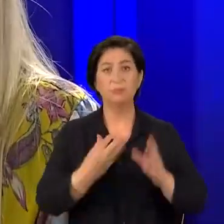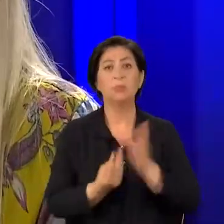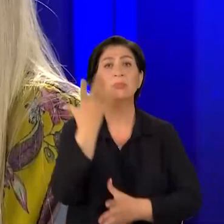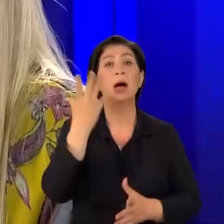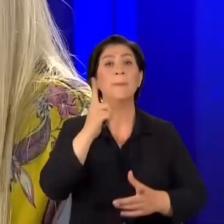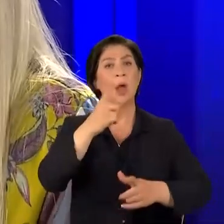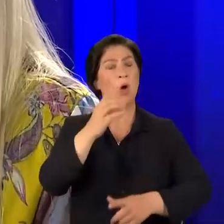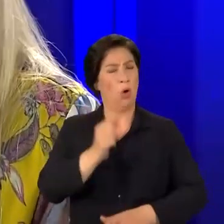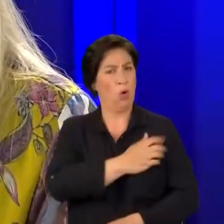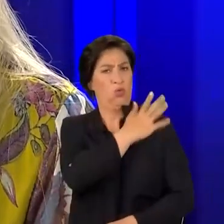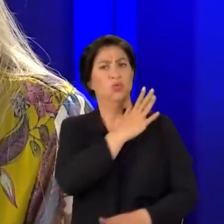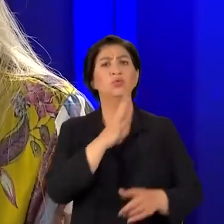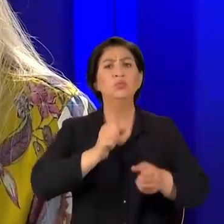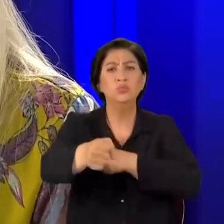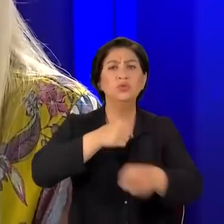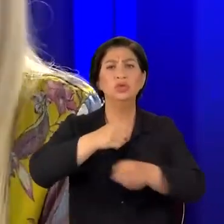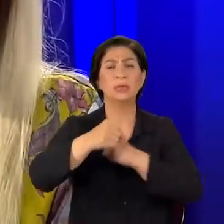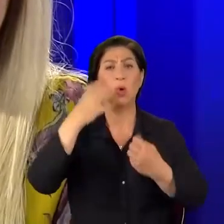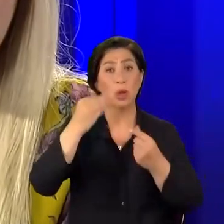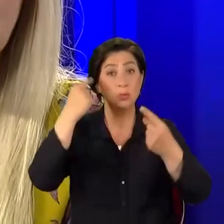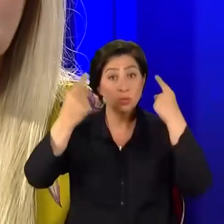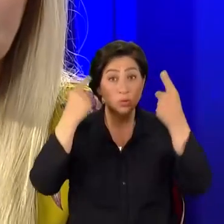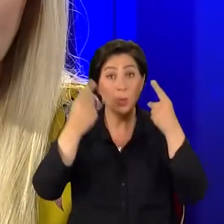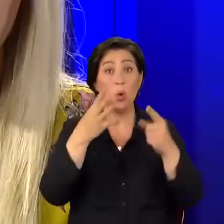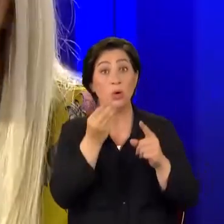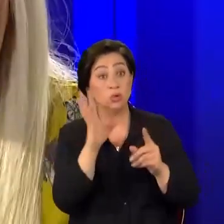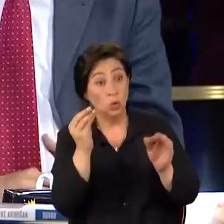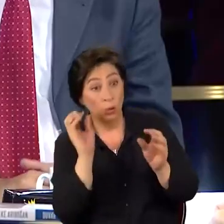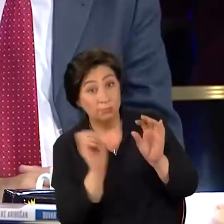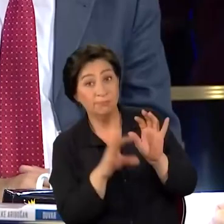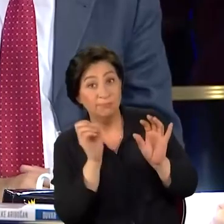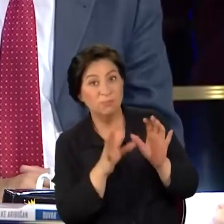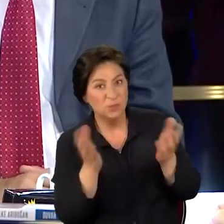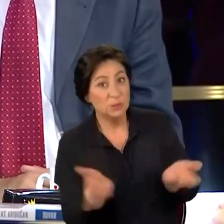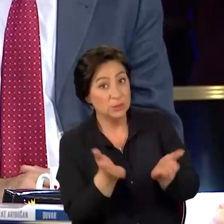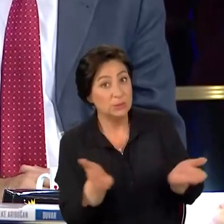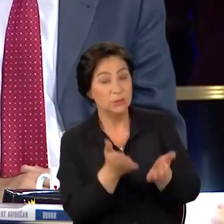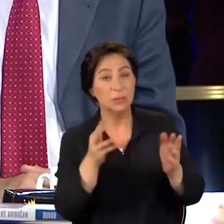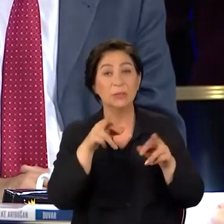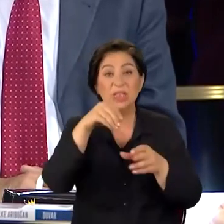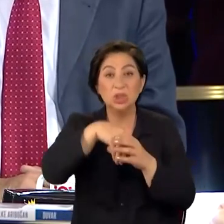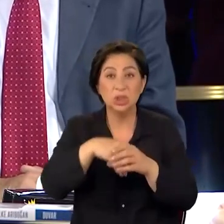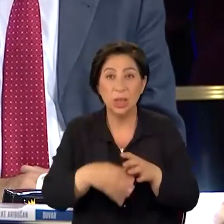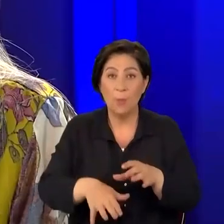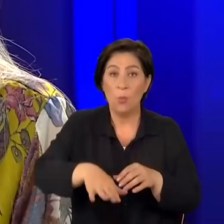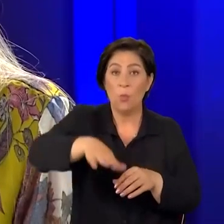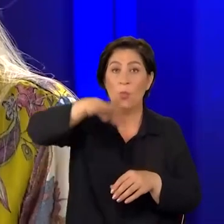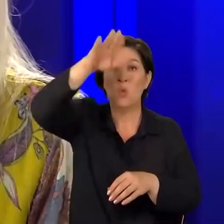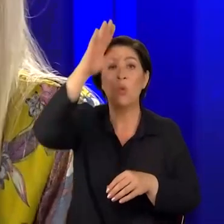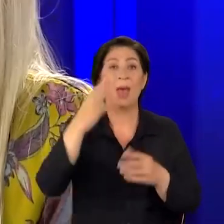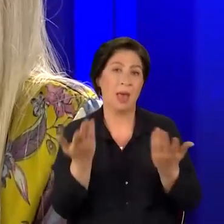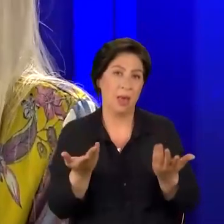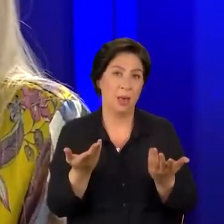onur mücadelesi olarak siyaseti algılama. Hatta ona çok körükleme. Körükleme ve onun içinde büyüme diye bir şey söz